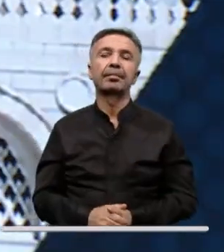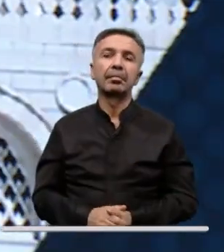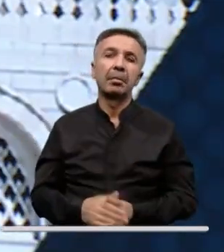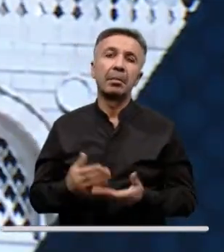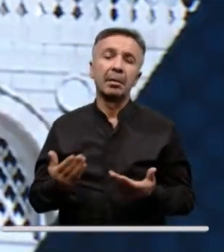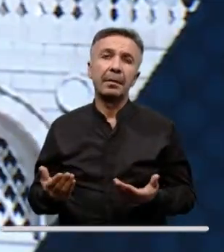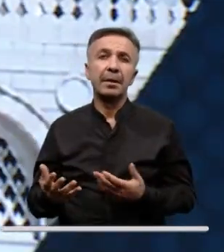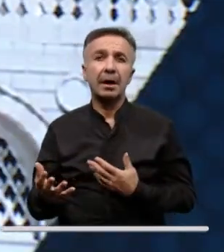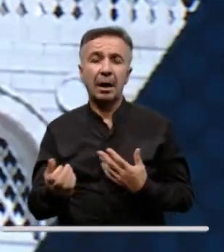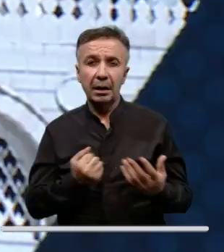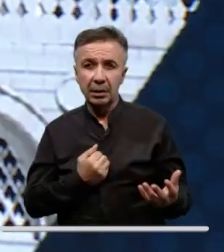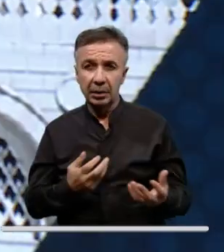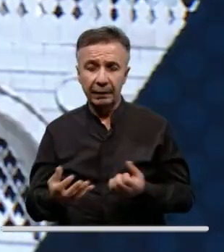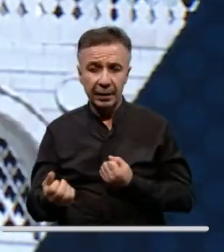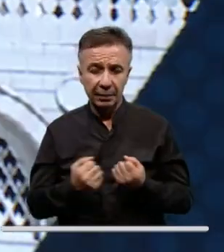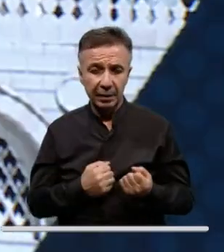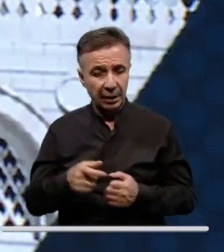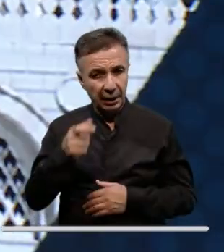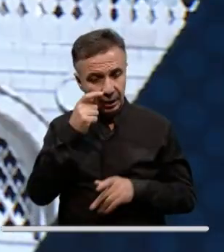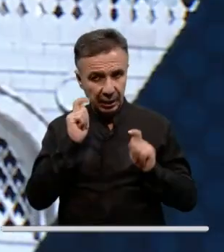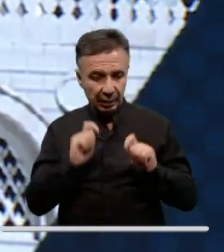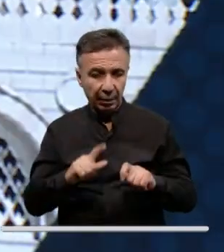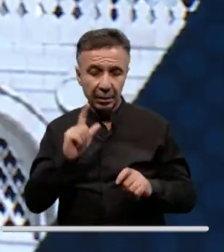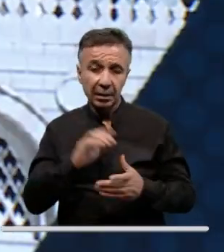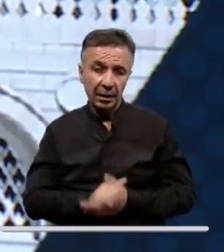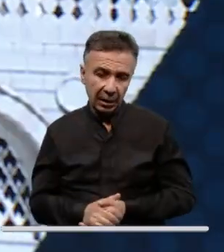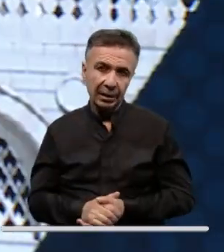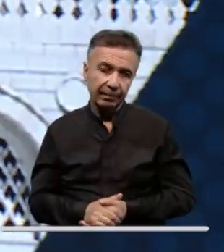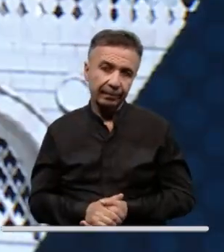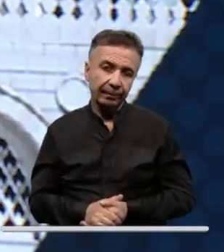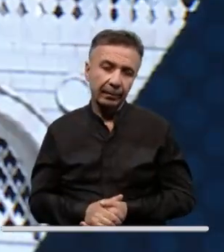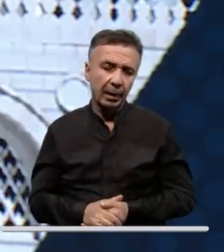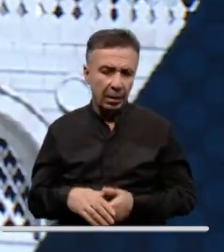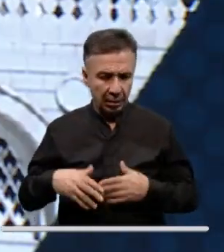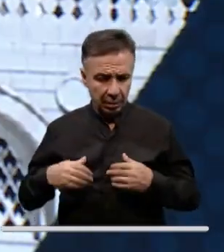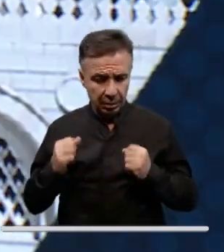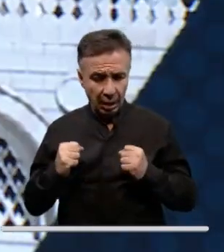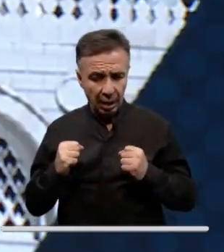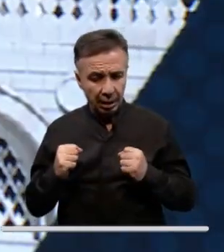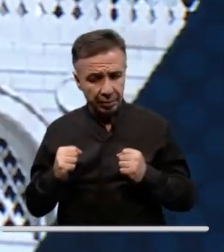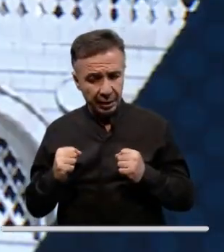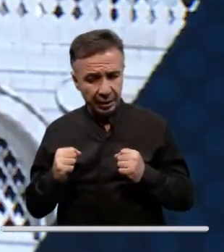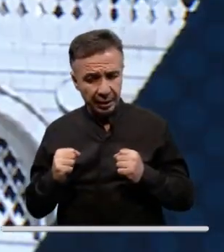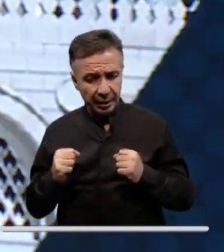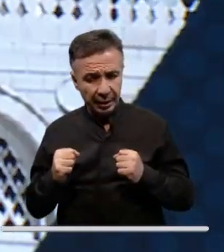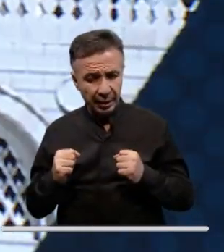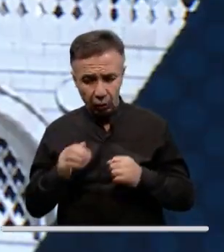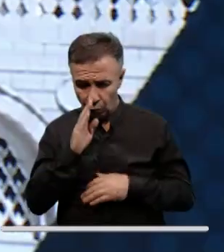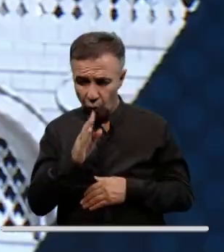ki alışverişimizi dikkatli bir şekilde yapmamız gerekir sağlam bir şekilde yapmamız gerekir